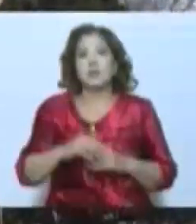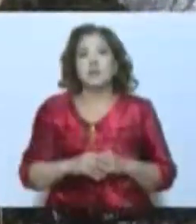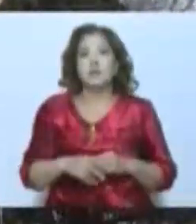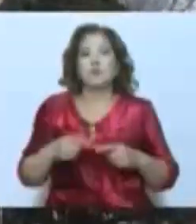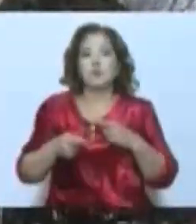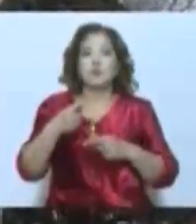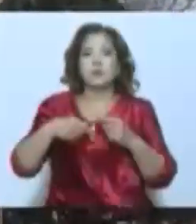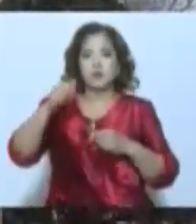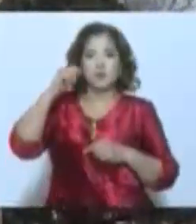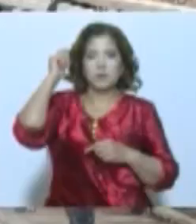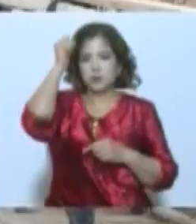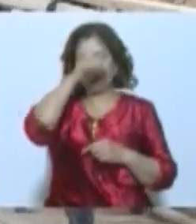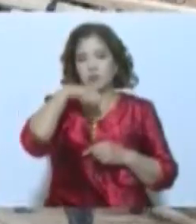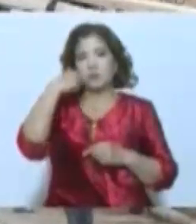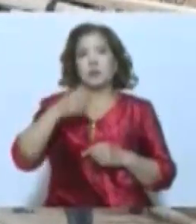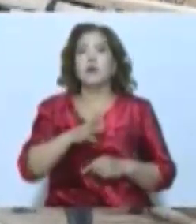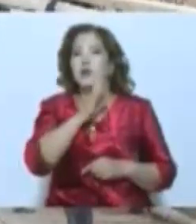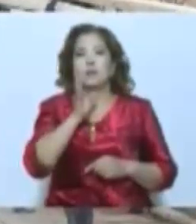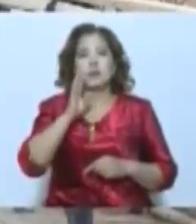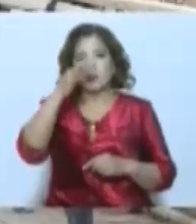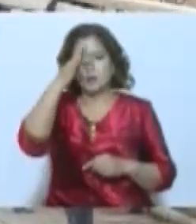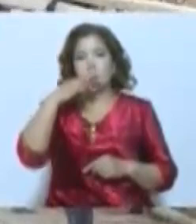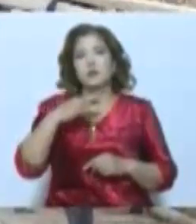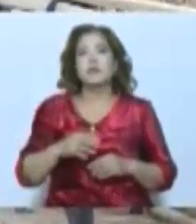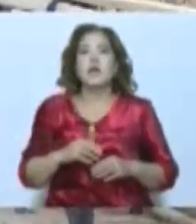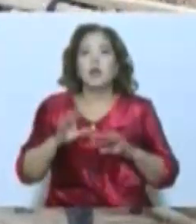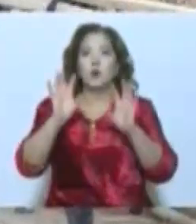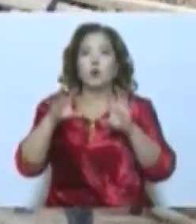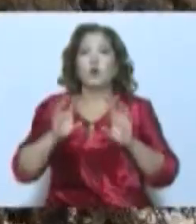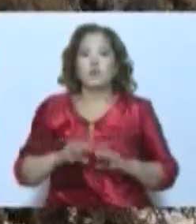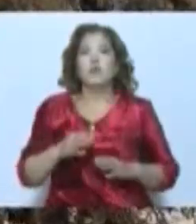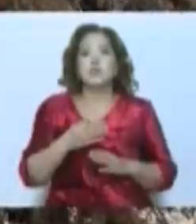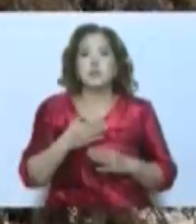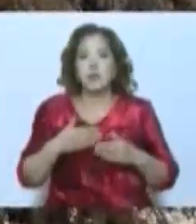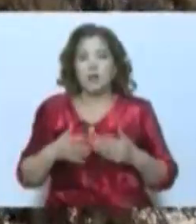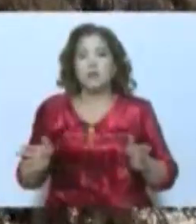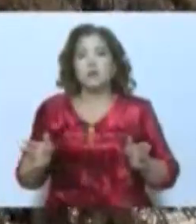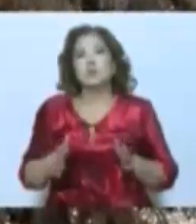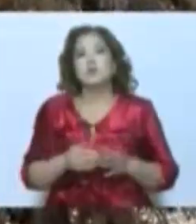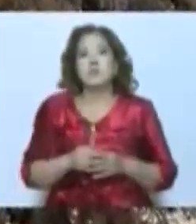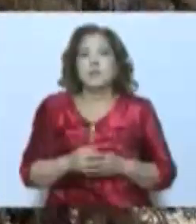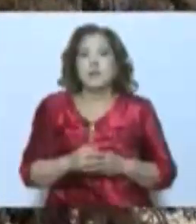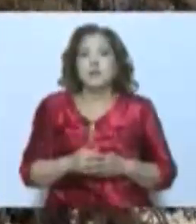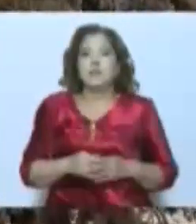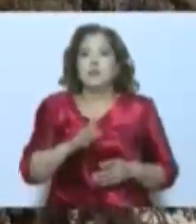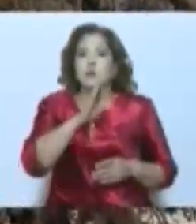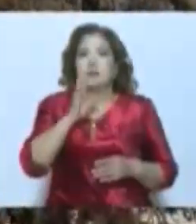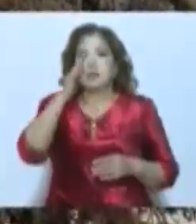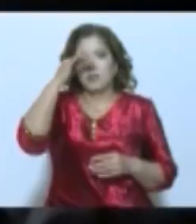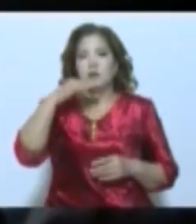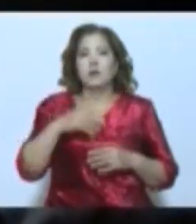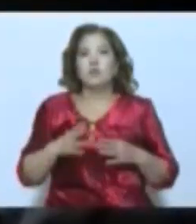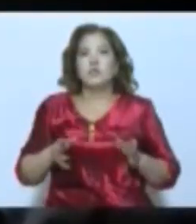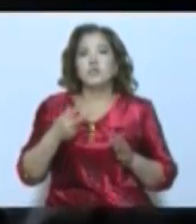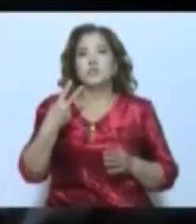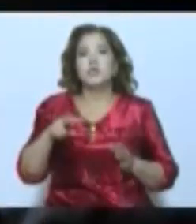соттың өндірісіне ата-ана құқығынан айыру бойынша 60-қа жуық арыз түскен. Соттың шешімімен 25 азамат ата-ана құқығынан айырылды.